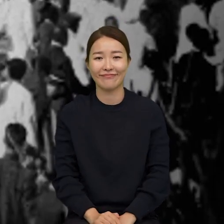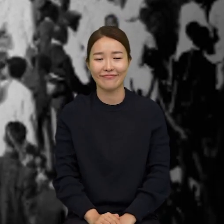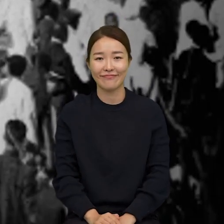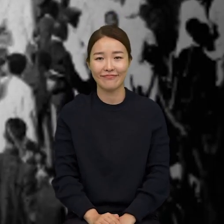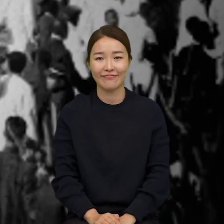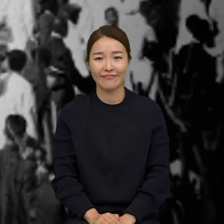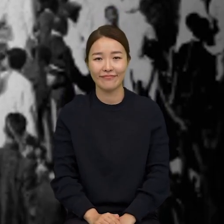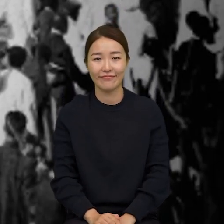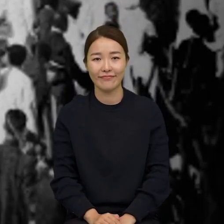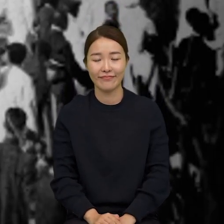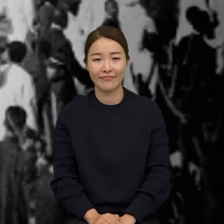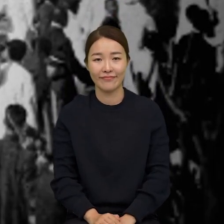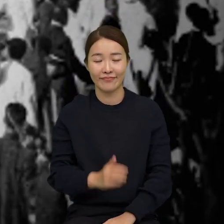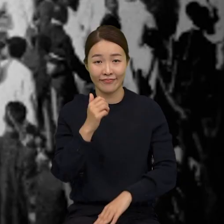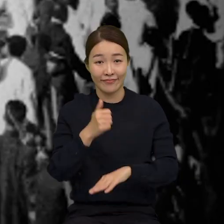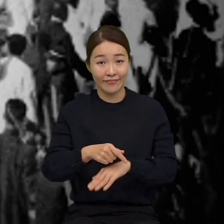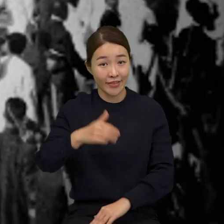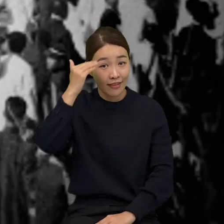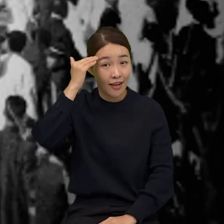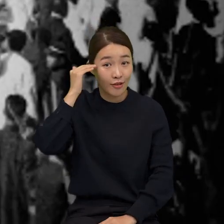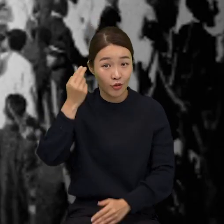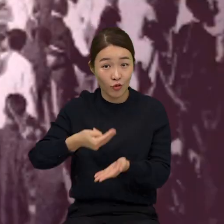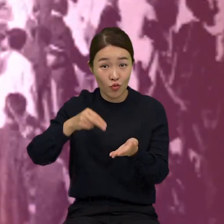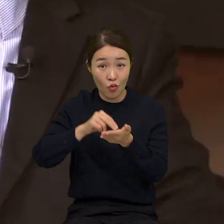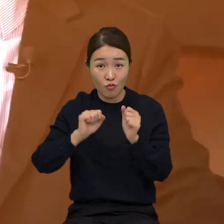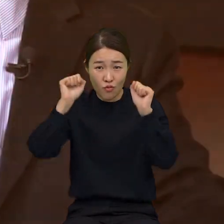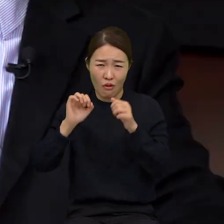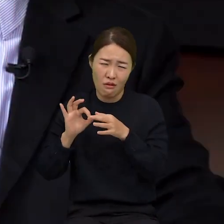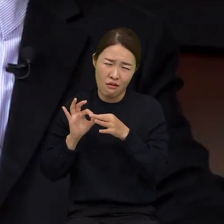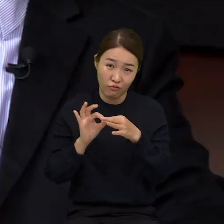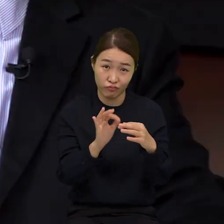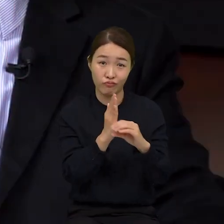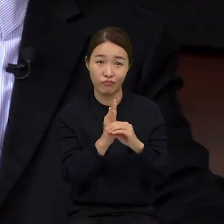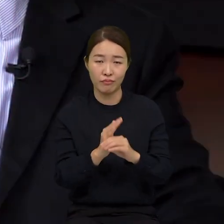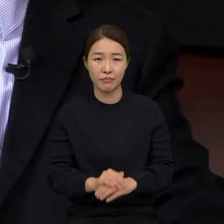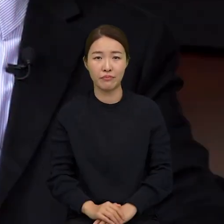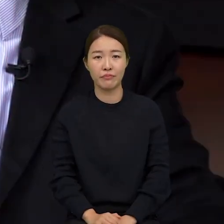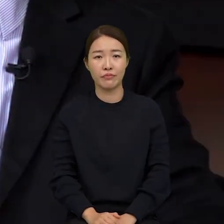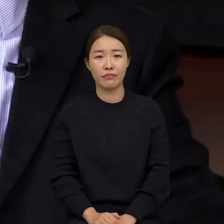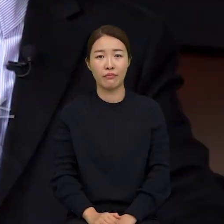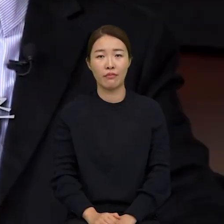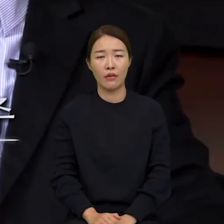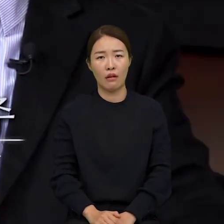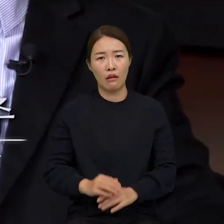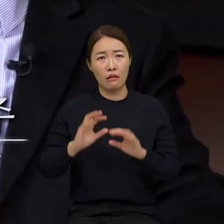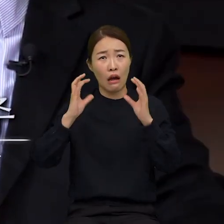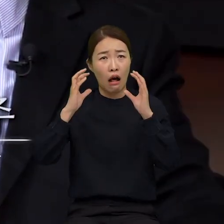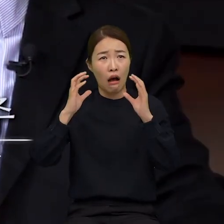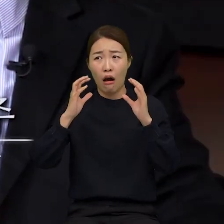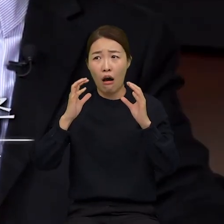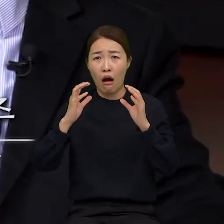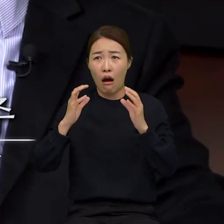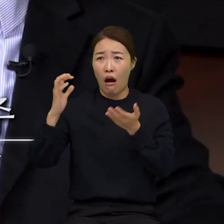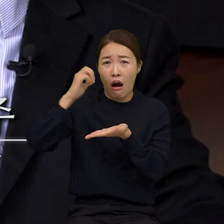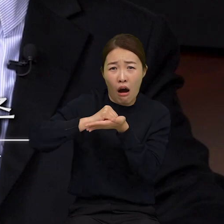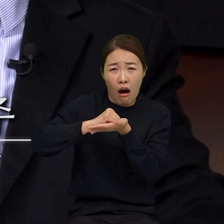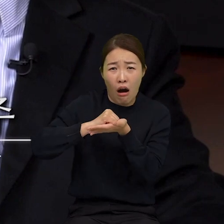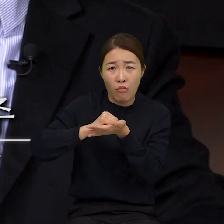조국에선 독립운동이 계속되고 있었다. 그러나 나라를 잃고 더